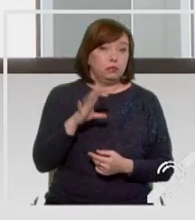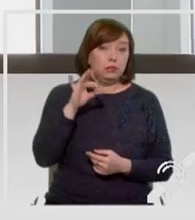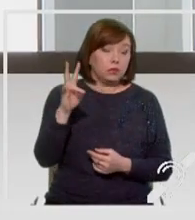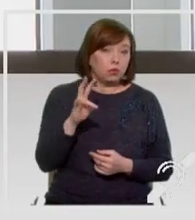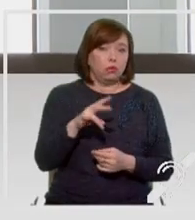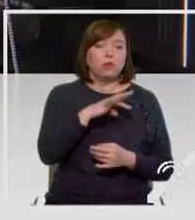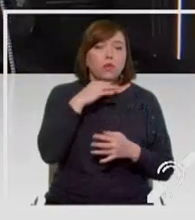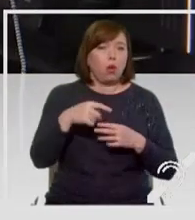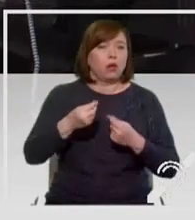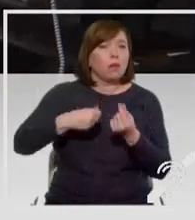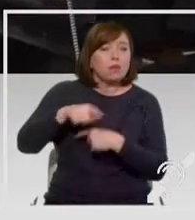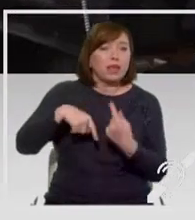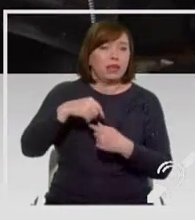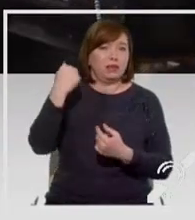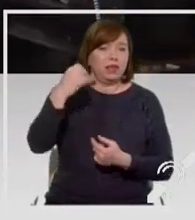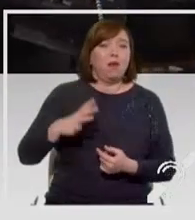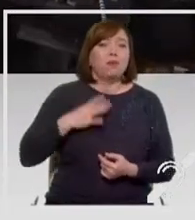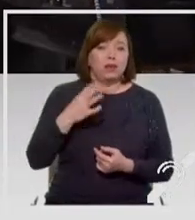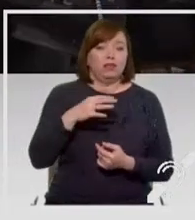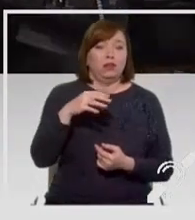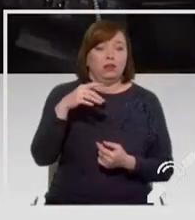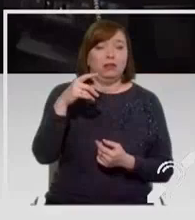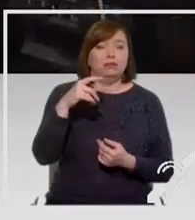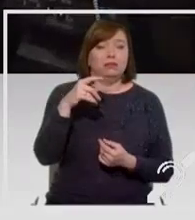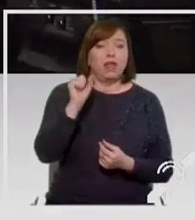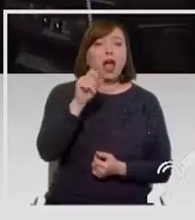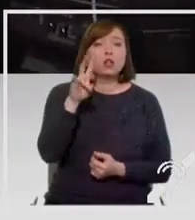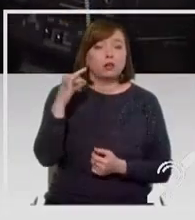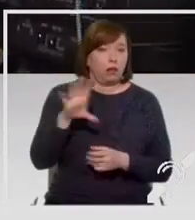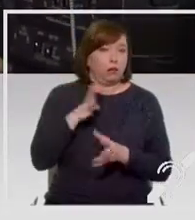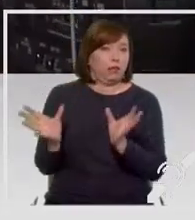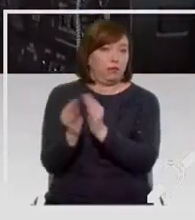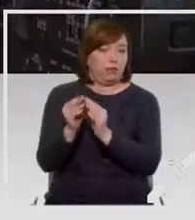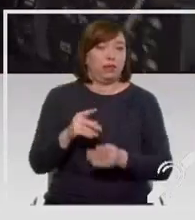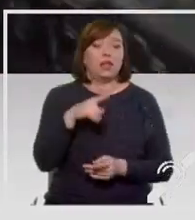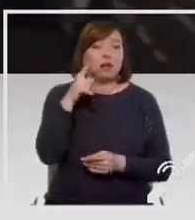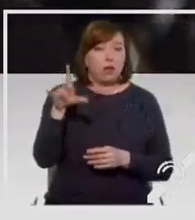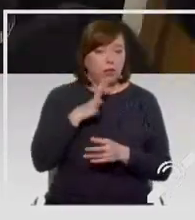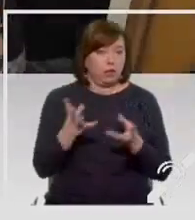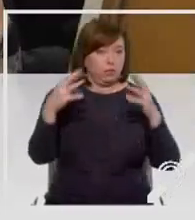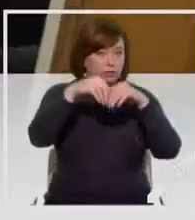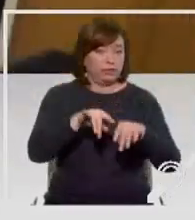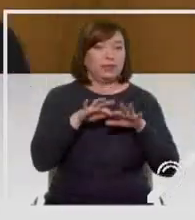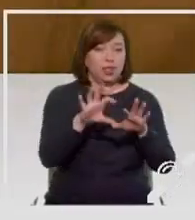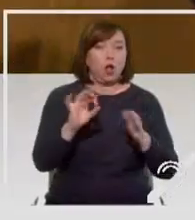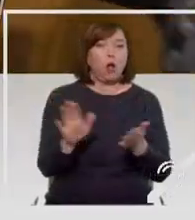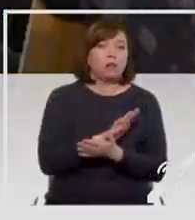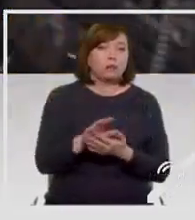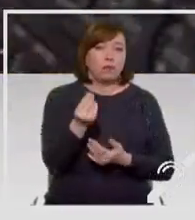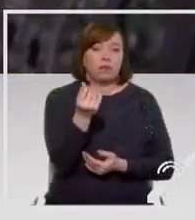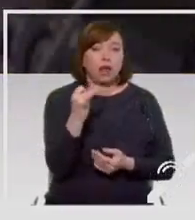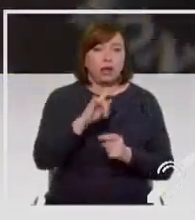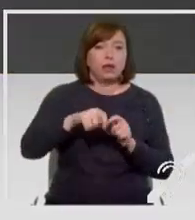mai multe afaceri ale fostului deputat democrat Vladimir Andronache. Blonski e acuzată de complicitate într-un dosar de spălare de bani și